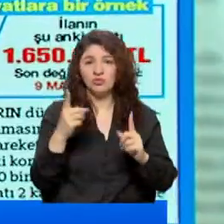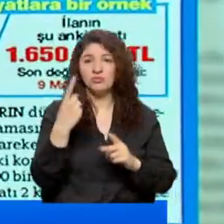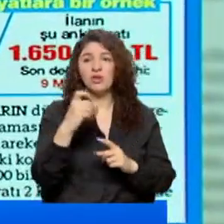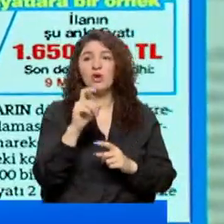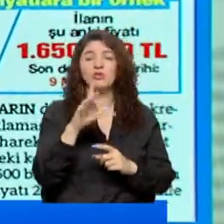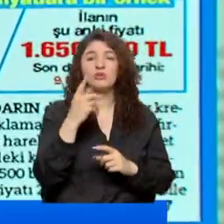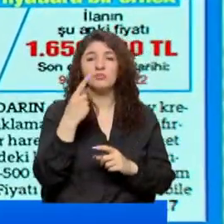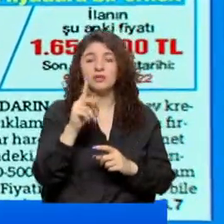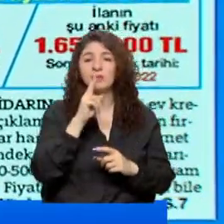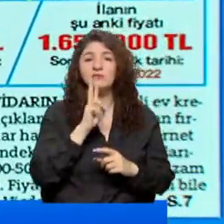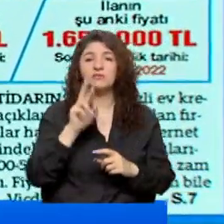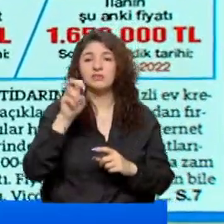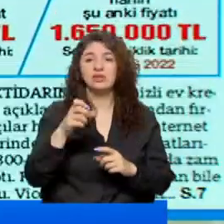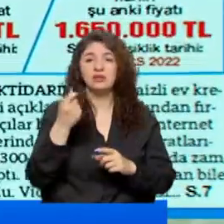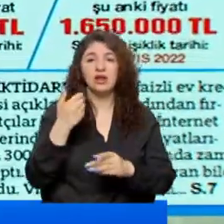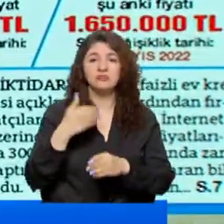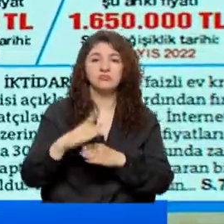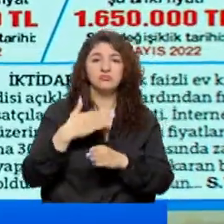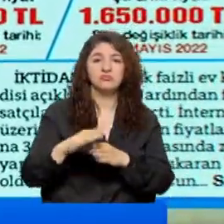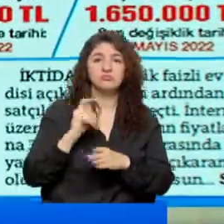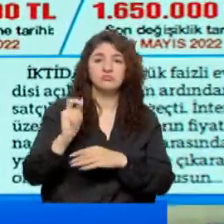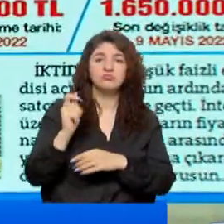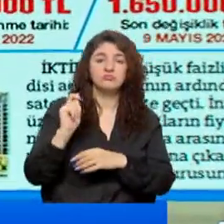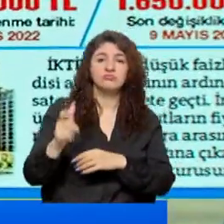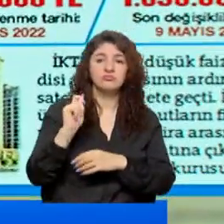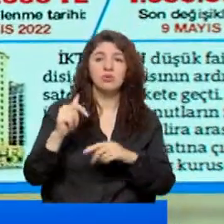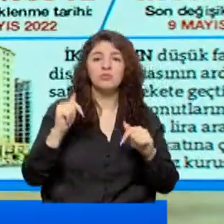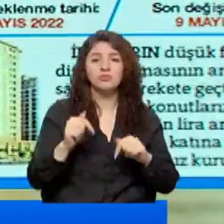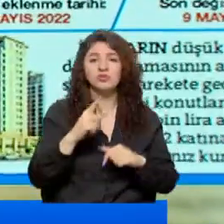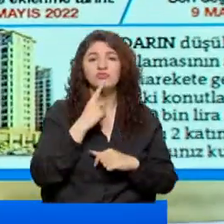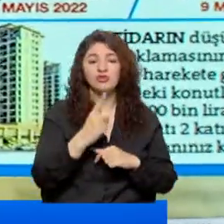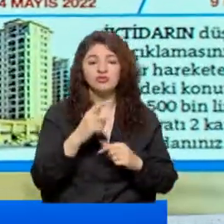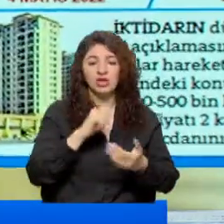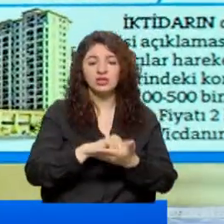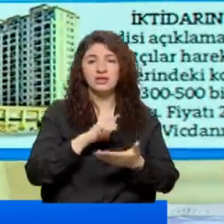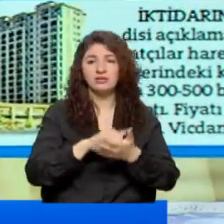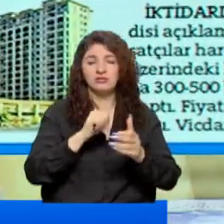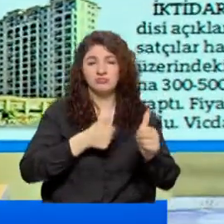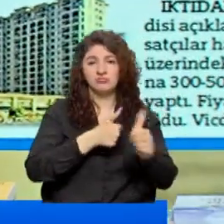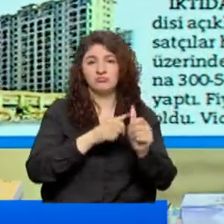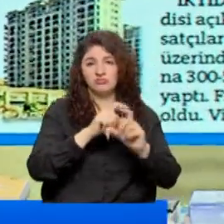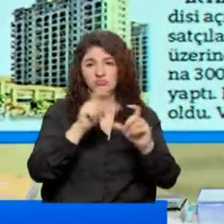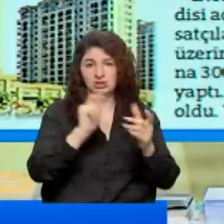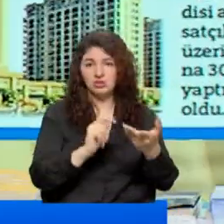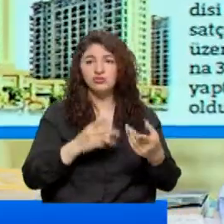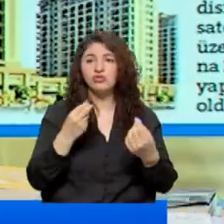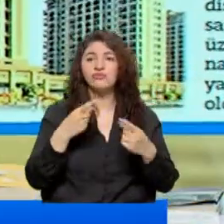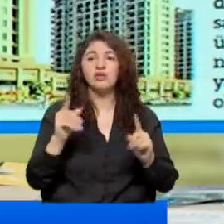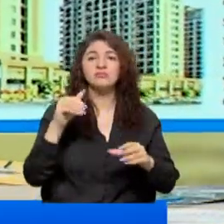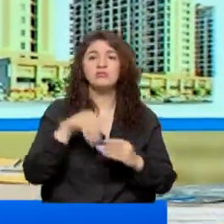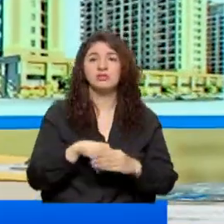ayda 14 1278 lira ödeyecek bugün Sözcü Gazetesinde editörleri çok farklı